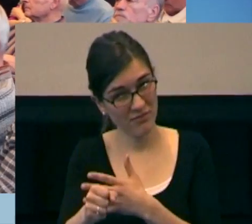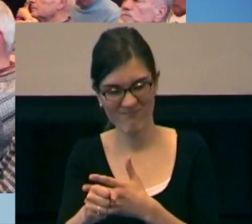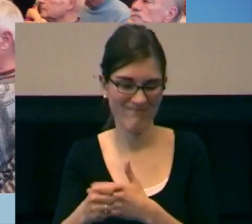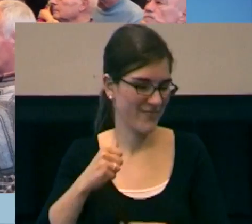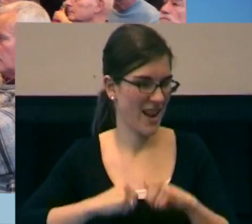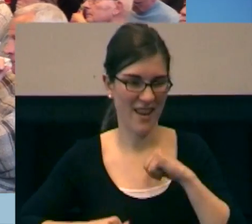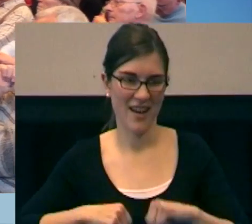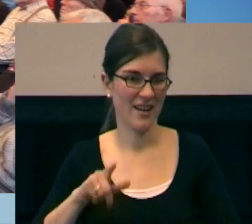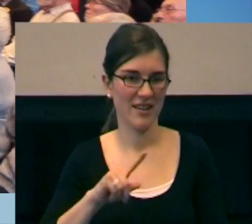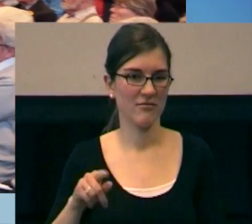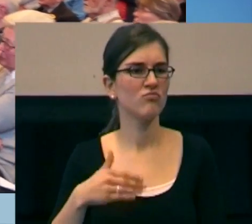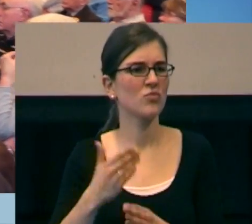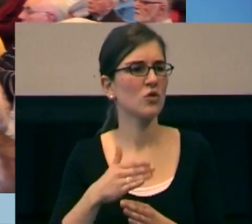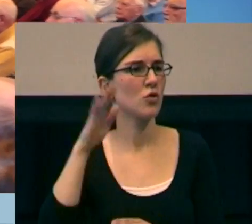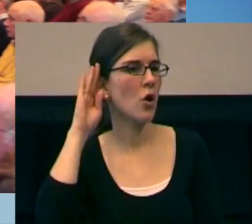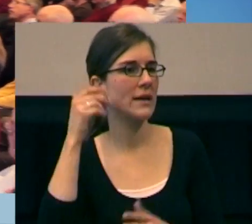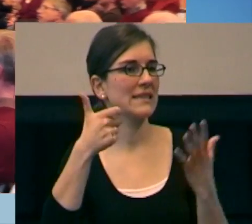gehört, 60.000 Männer